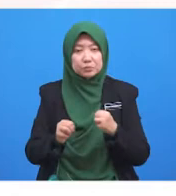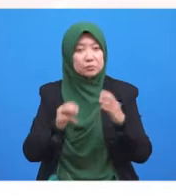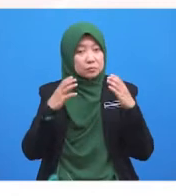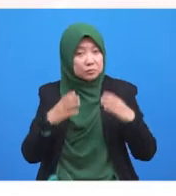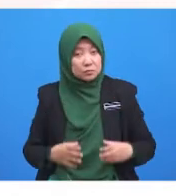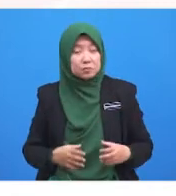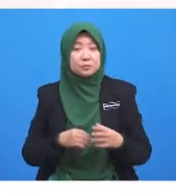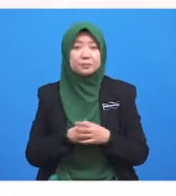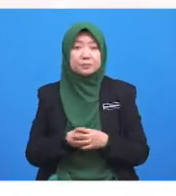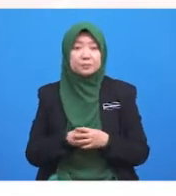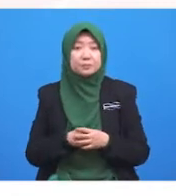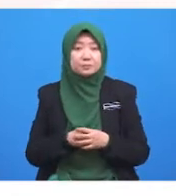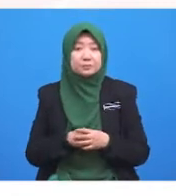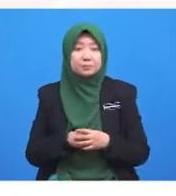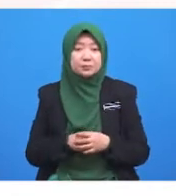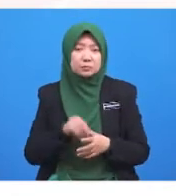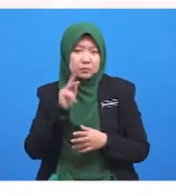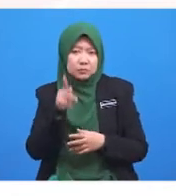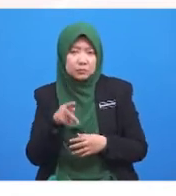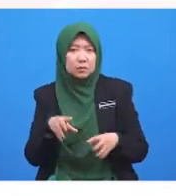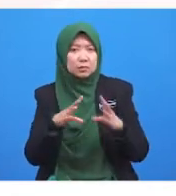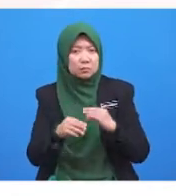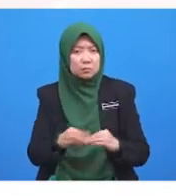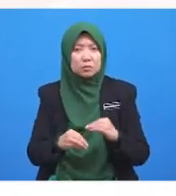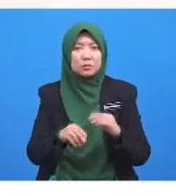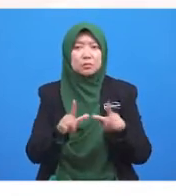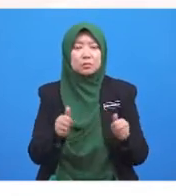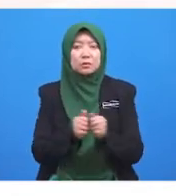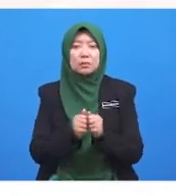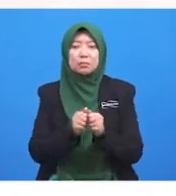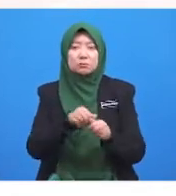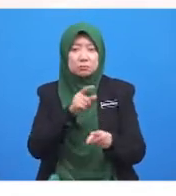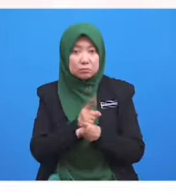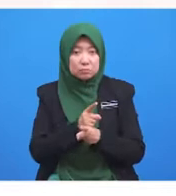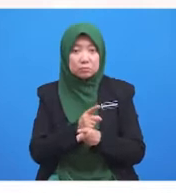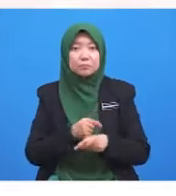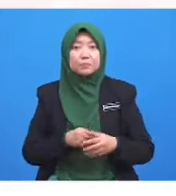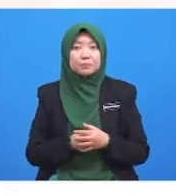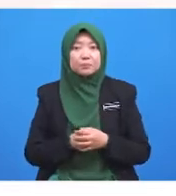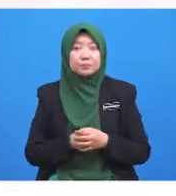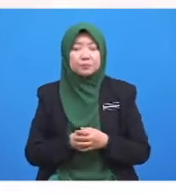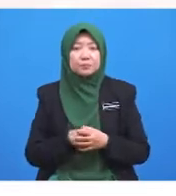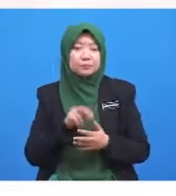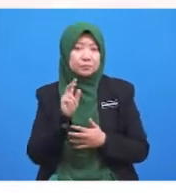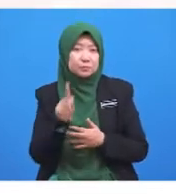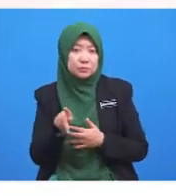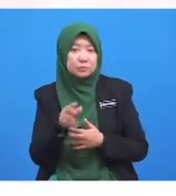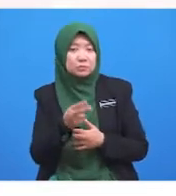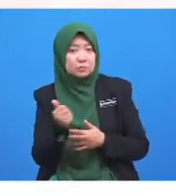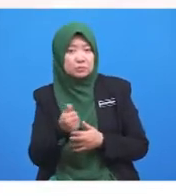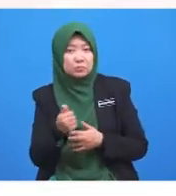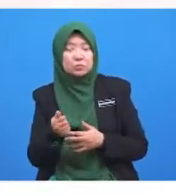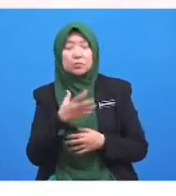pelanggan. Pastikan pad Faraday diletakkan dengan betul. Pastikan aksesori